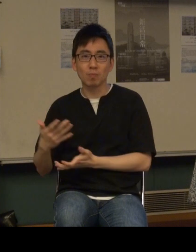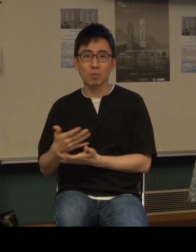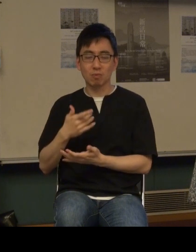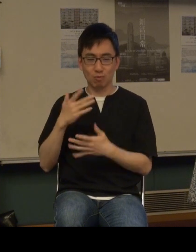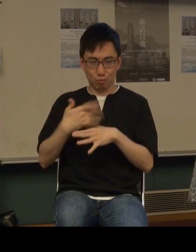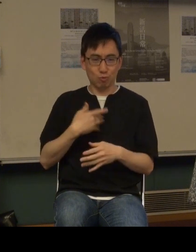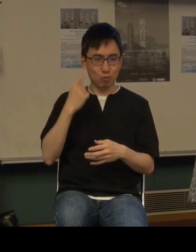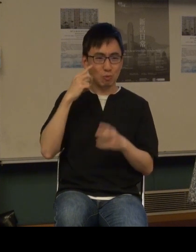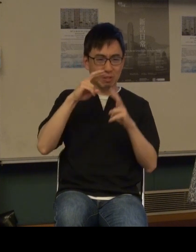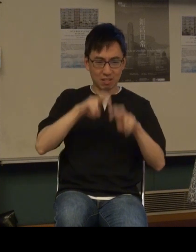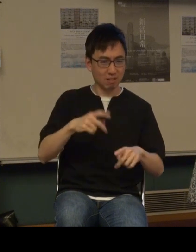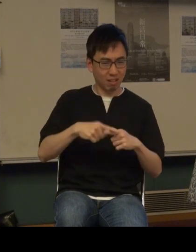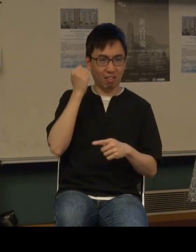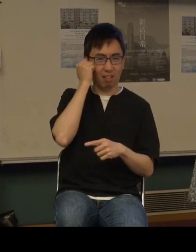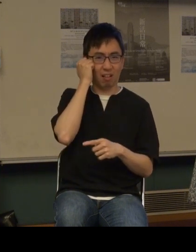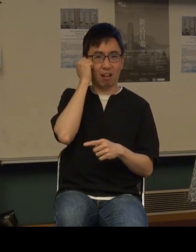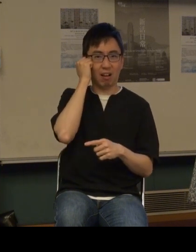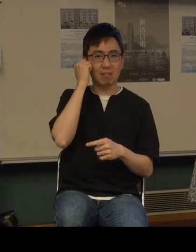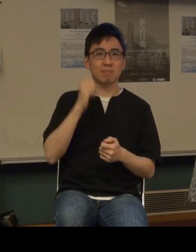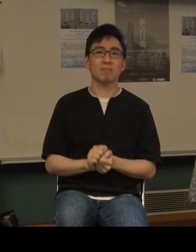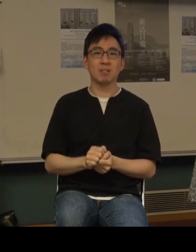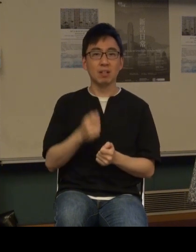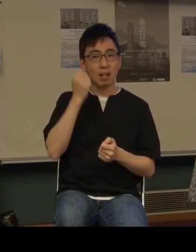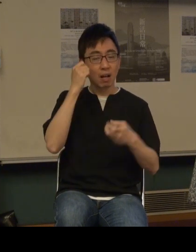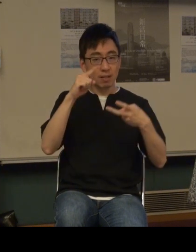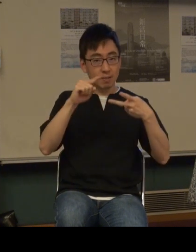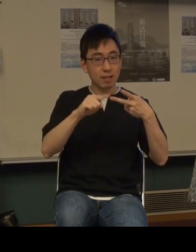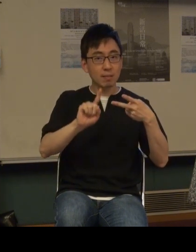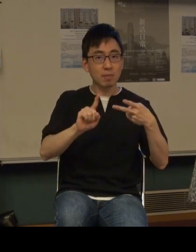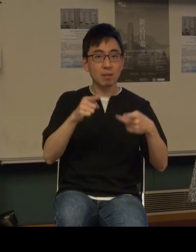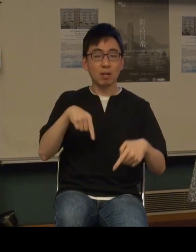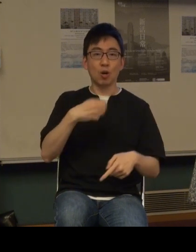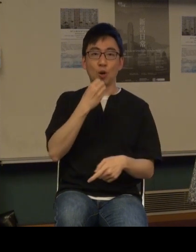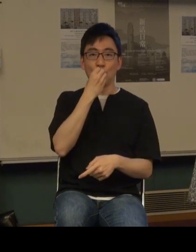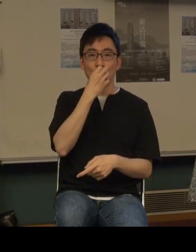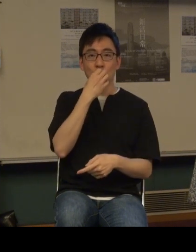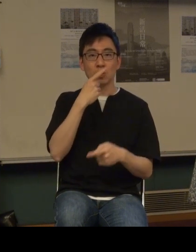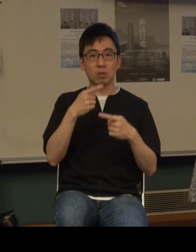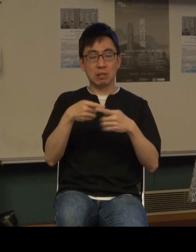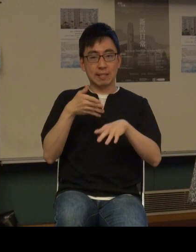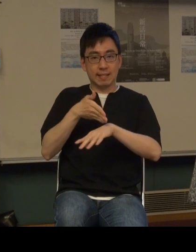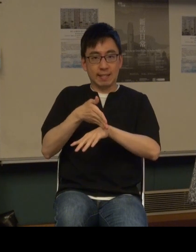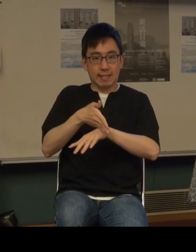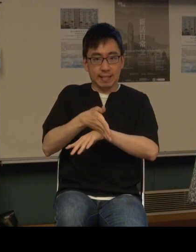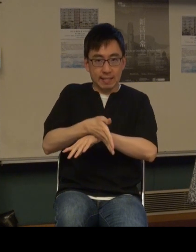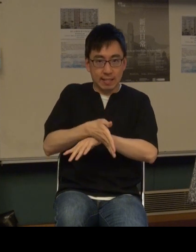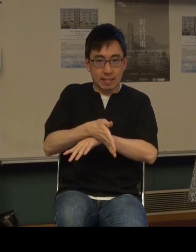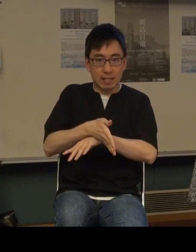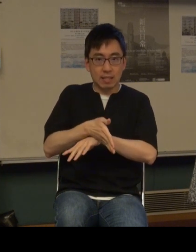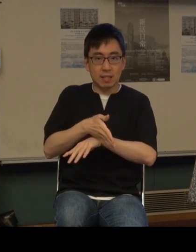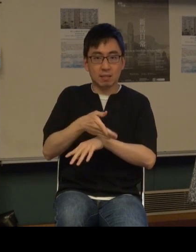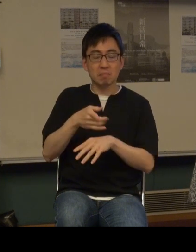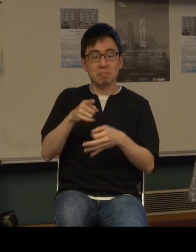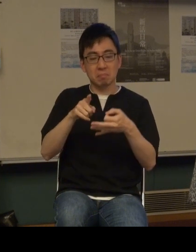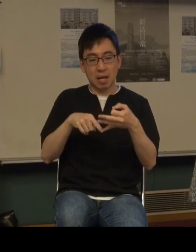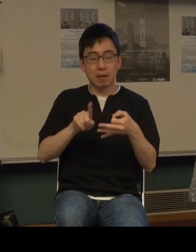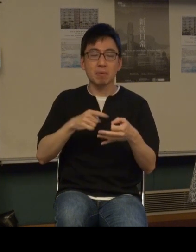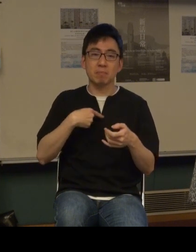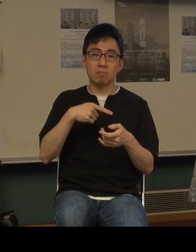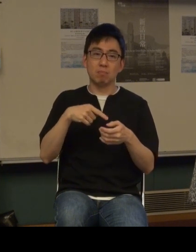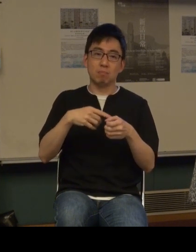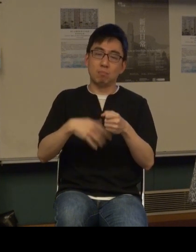難。第二個困難咧就係、是、其實香港咧喺非常遲咧先至有本土嘅建築師嘅